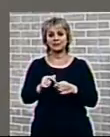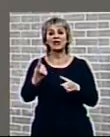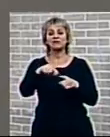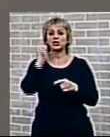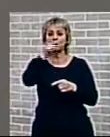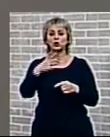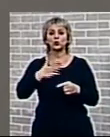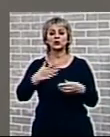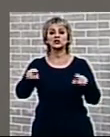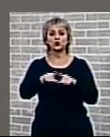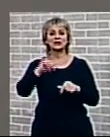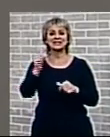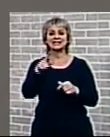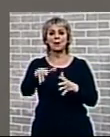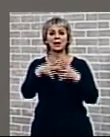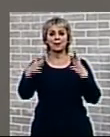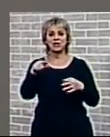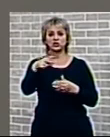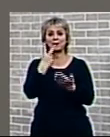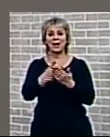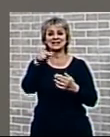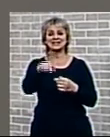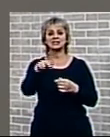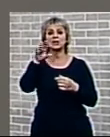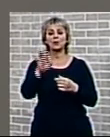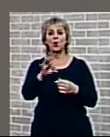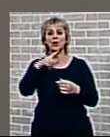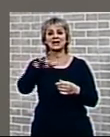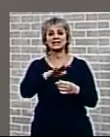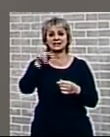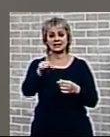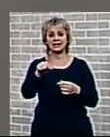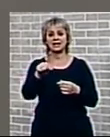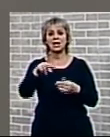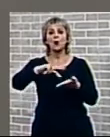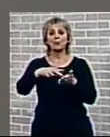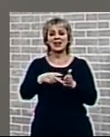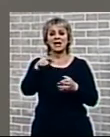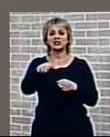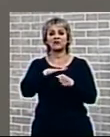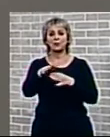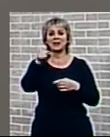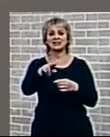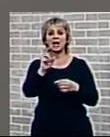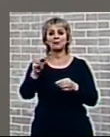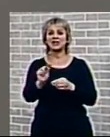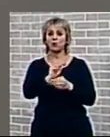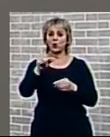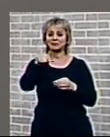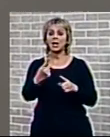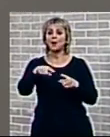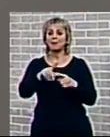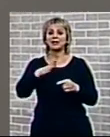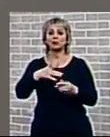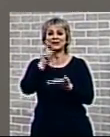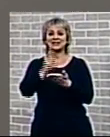этом году у нас тоже одни из самых больших показателей по России – плана выполнения капитального ремонта. Поэтому